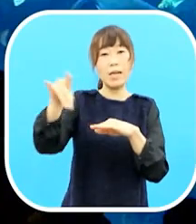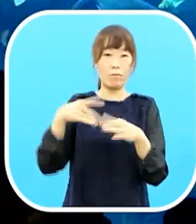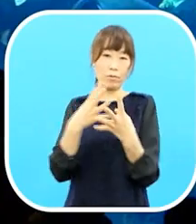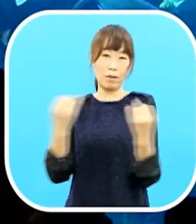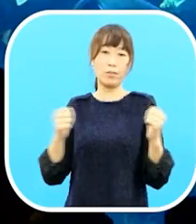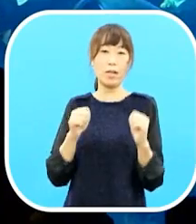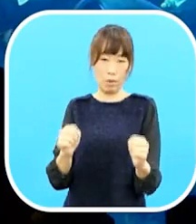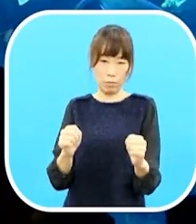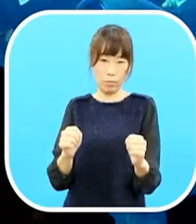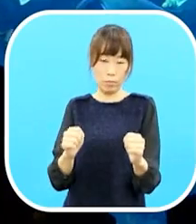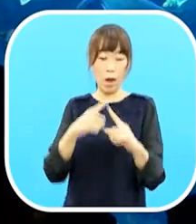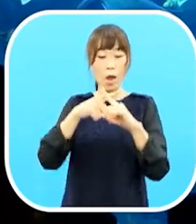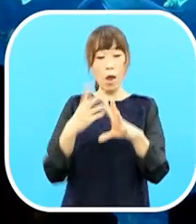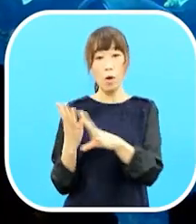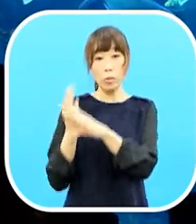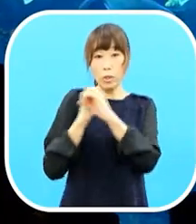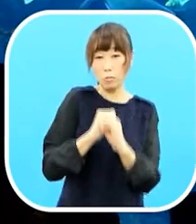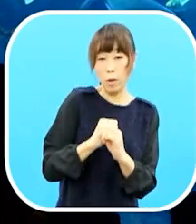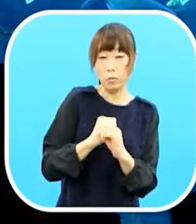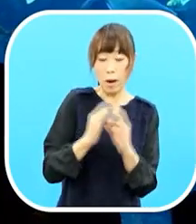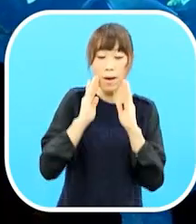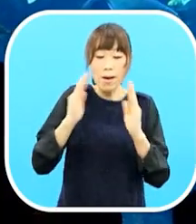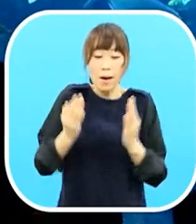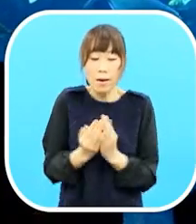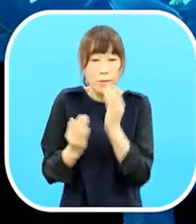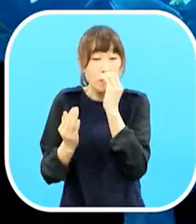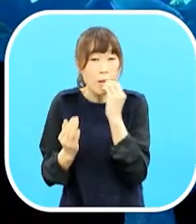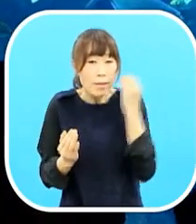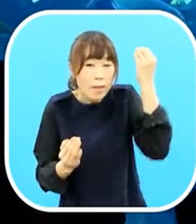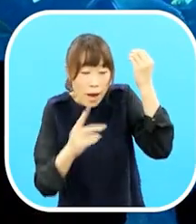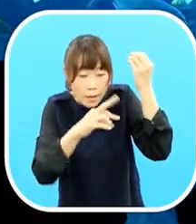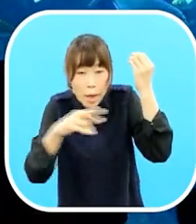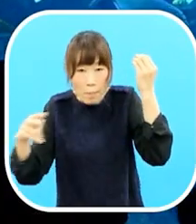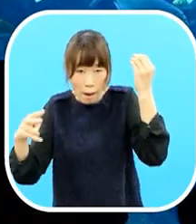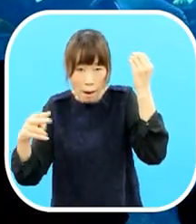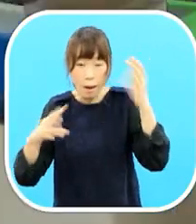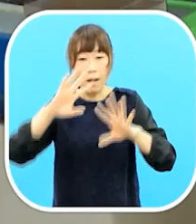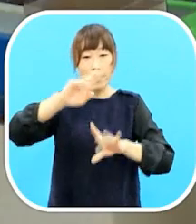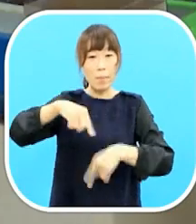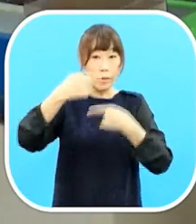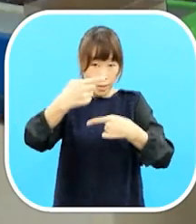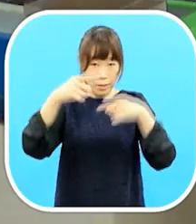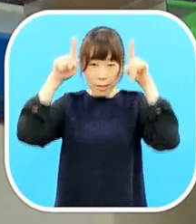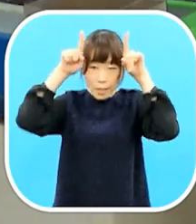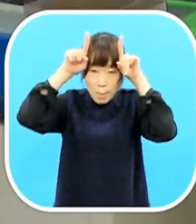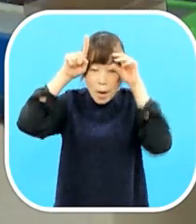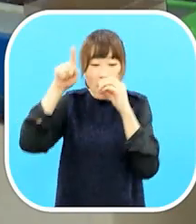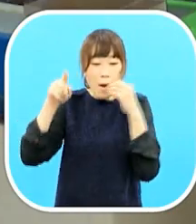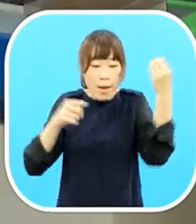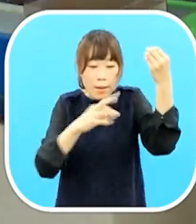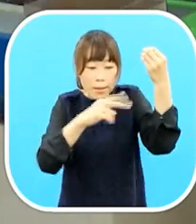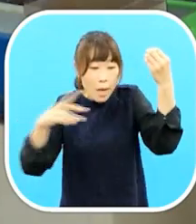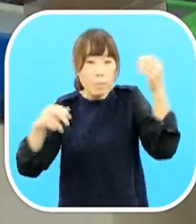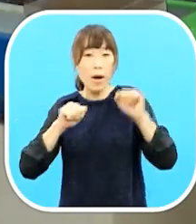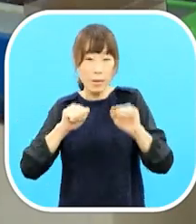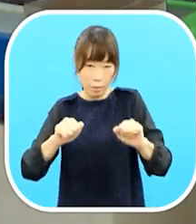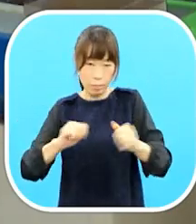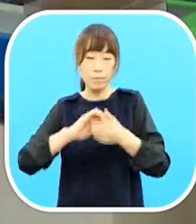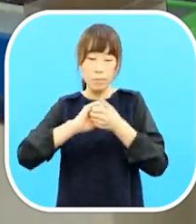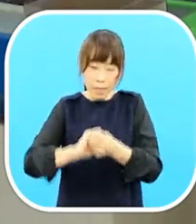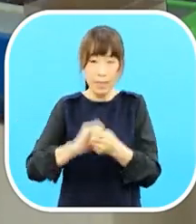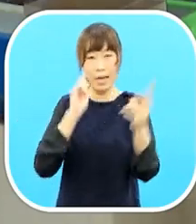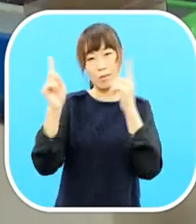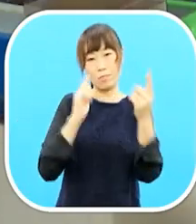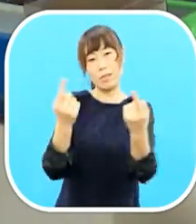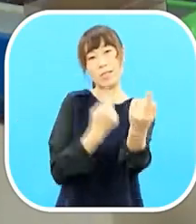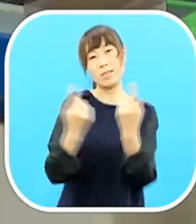マスにはサンタダイバーが、そして年末年始にはナマハゲダイバーが登場します。ぜひ皆さん男鹿水族館ガオに遊びに来てください